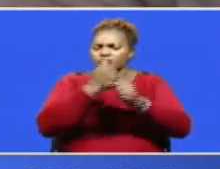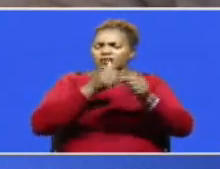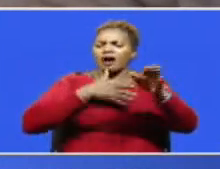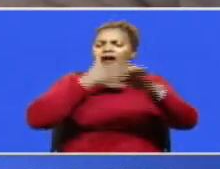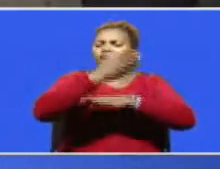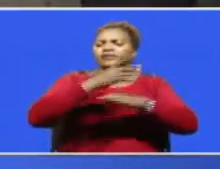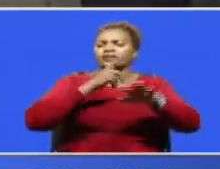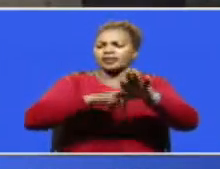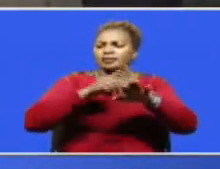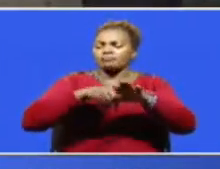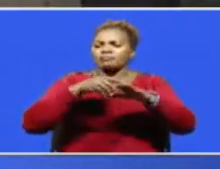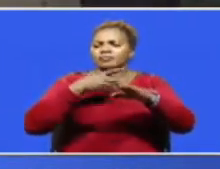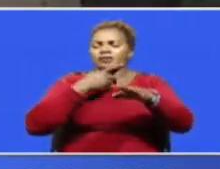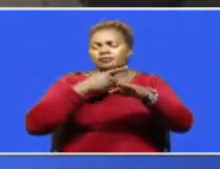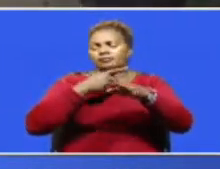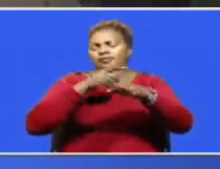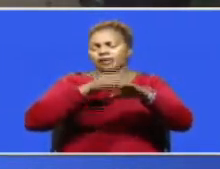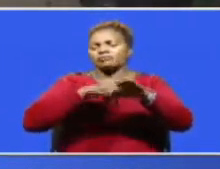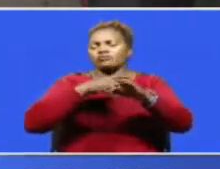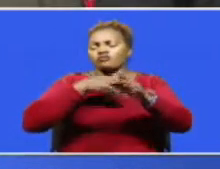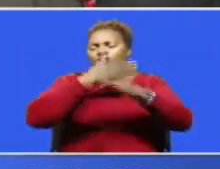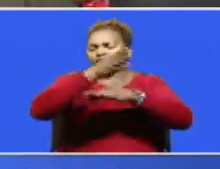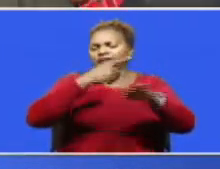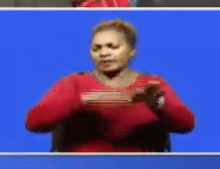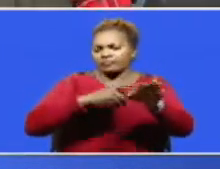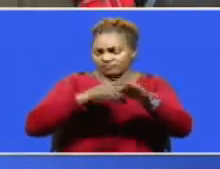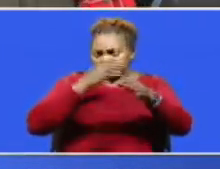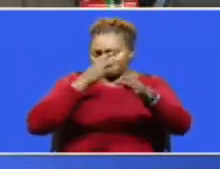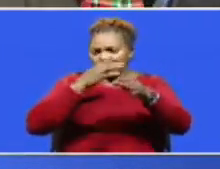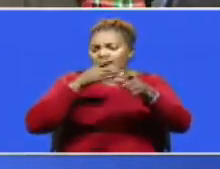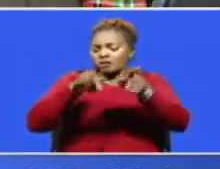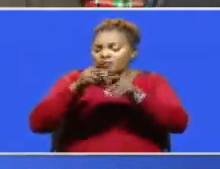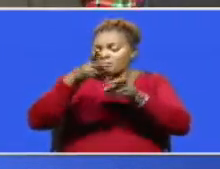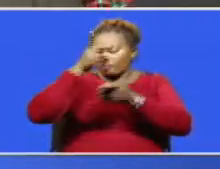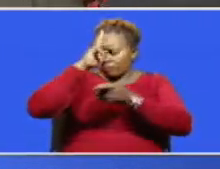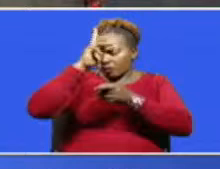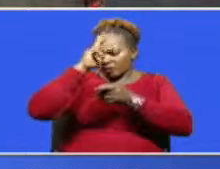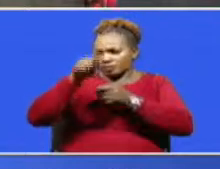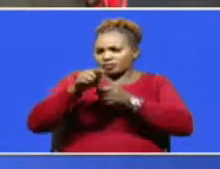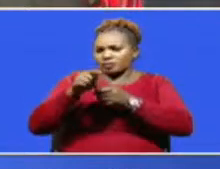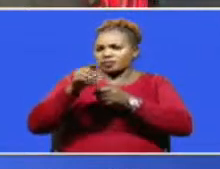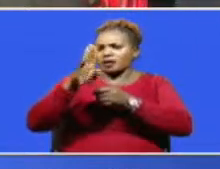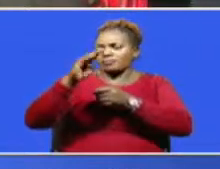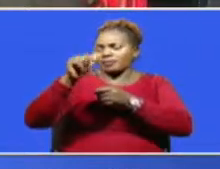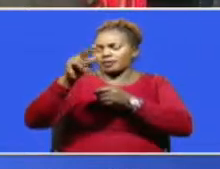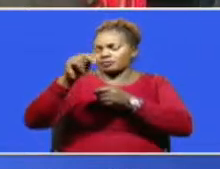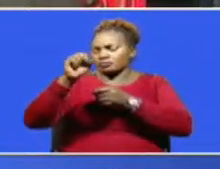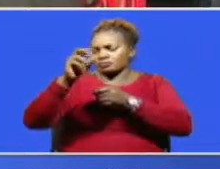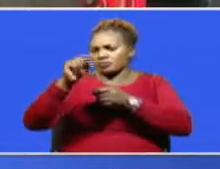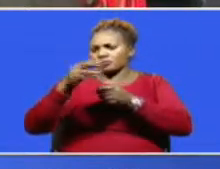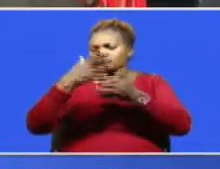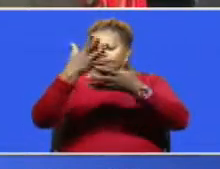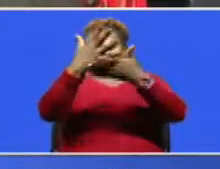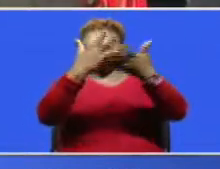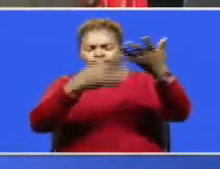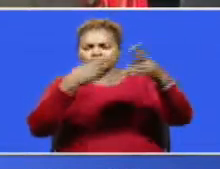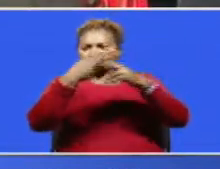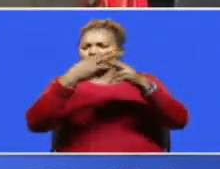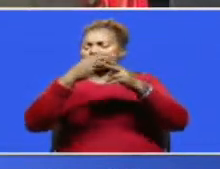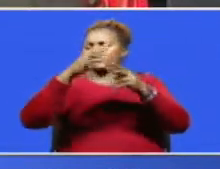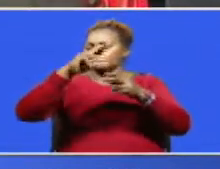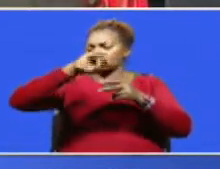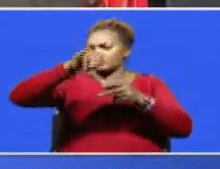amri ya kutotoka nje wakati wa kafyu. Maafisa hawa wa polisi ni Benson Mpudhi ya Maburi, Consolata Njeri